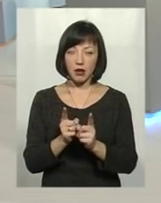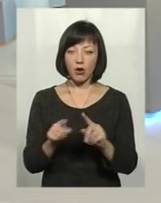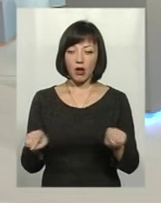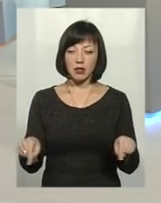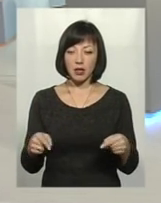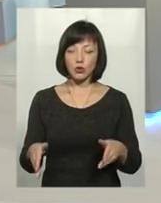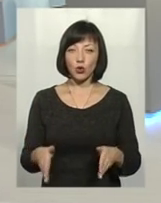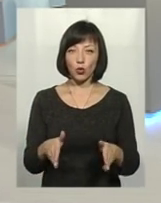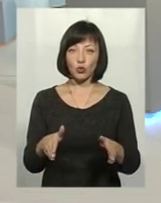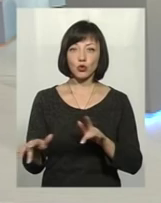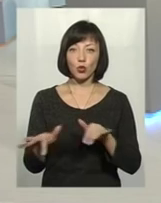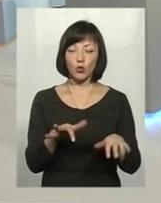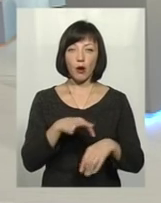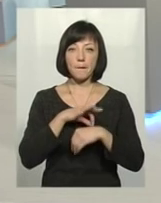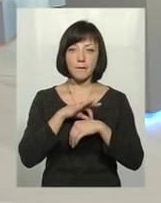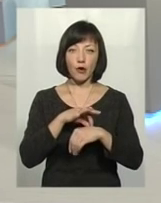у нас проводяться